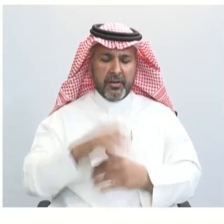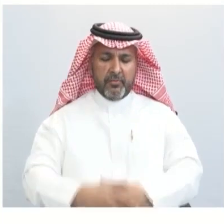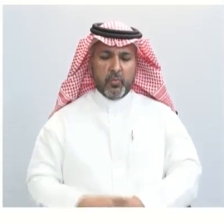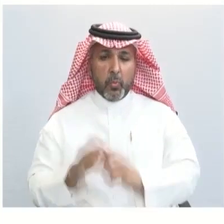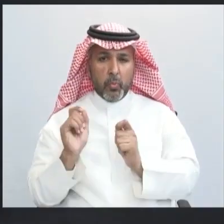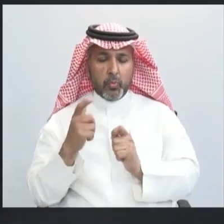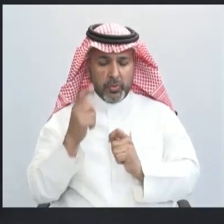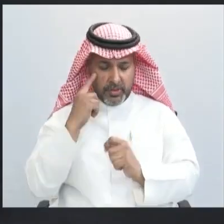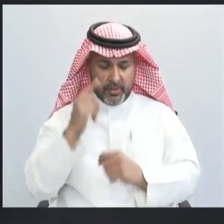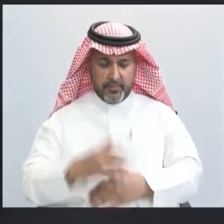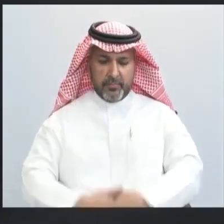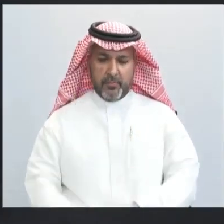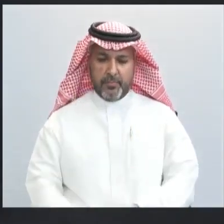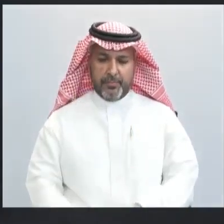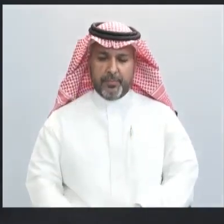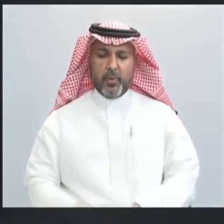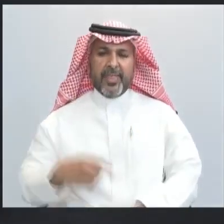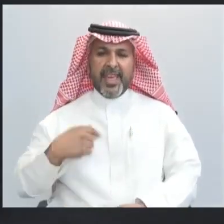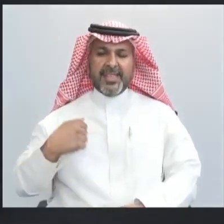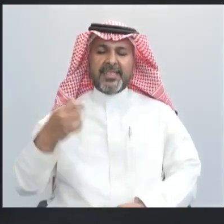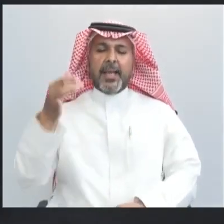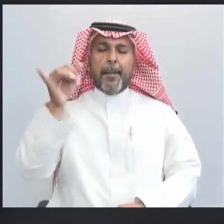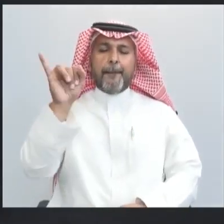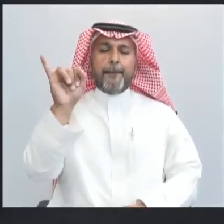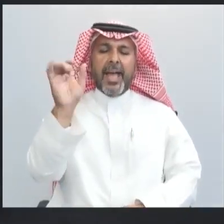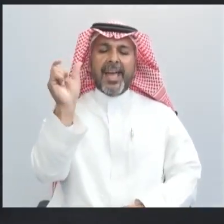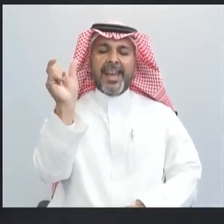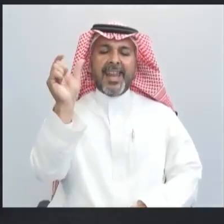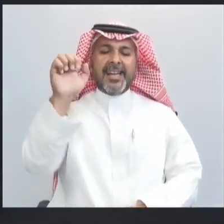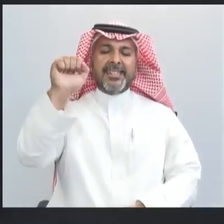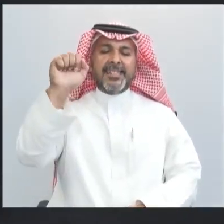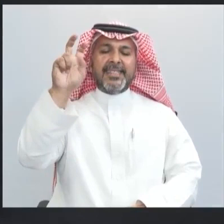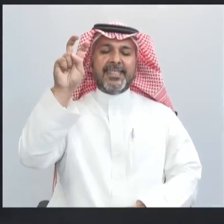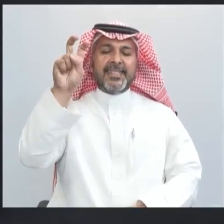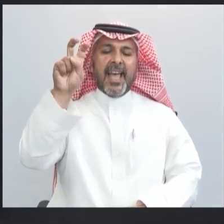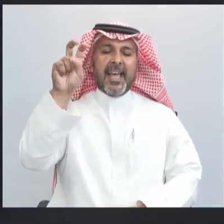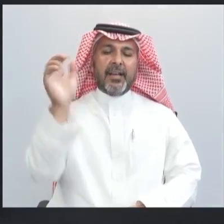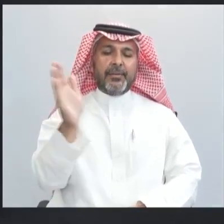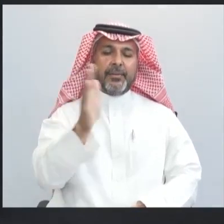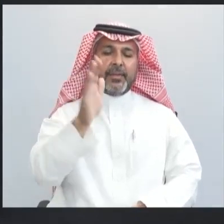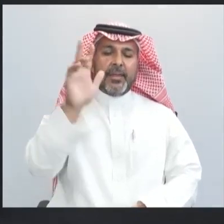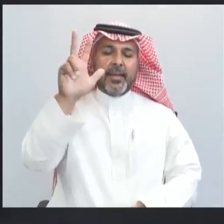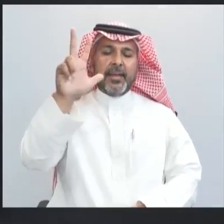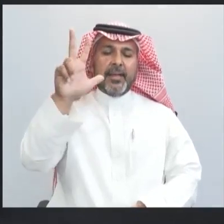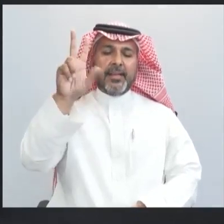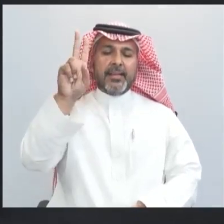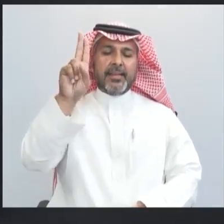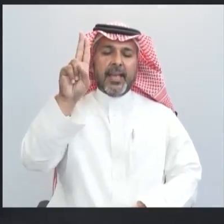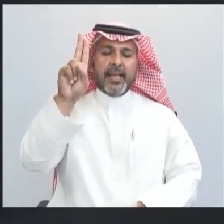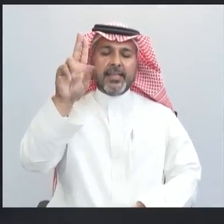يعتمد اختيار المنصة التسويق عبر البريد الإلكتروني على عدة محددات، أهمها الميزانية